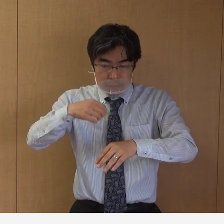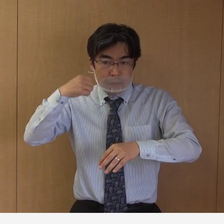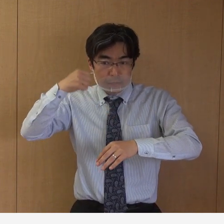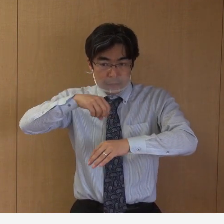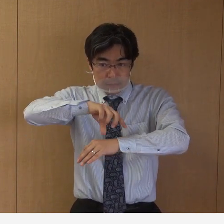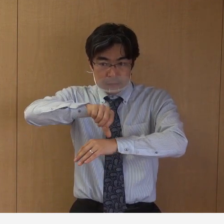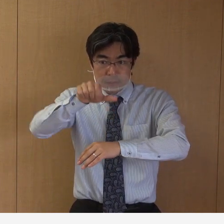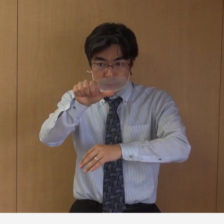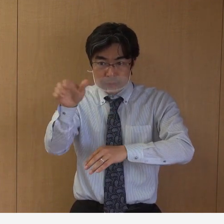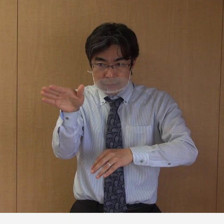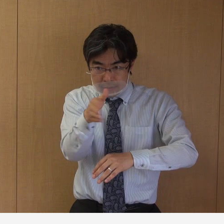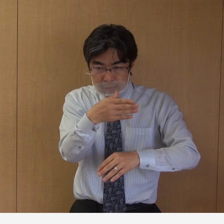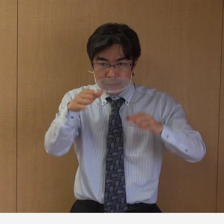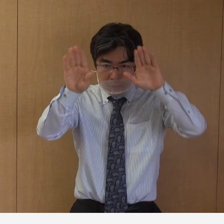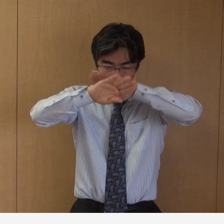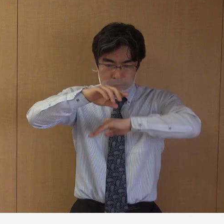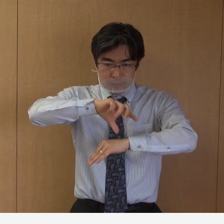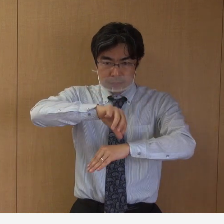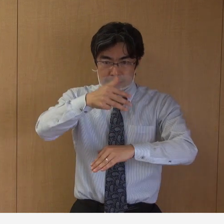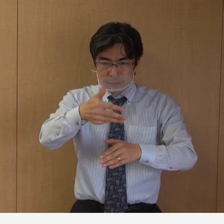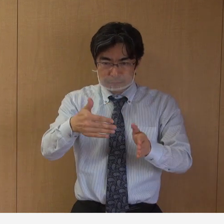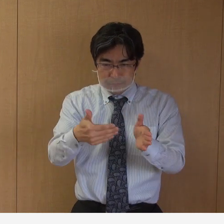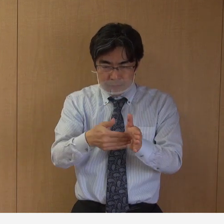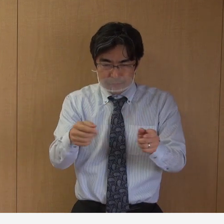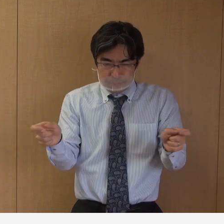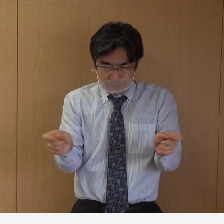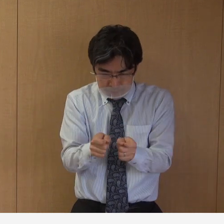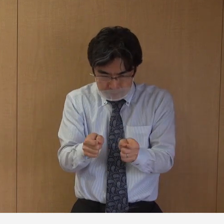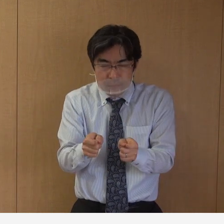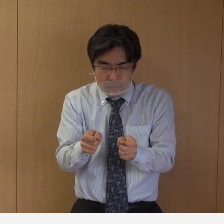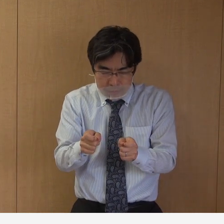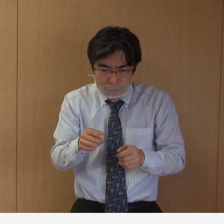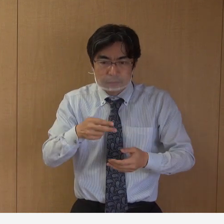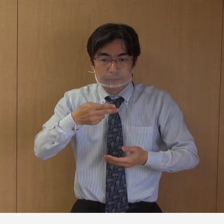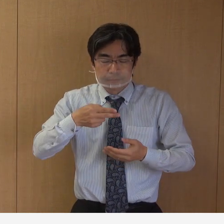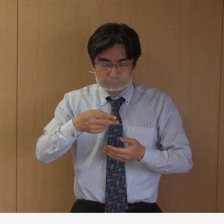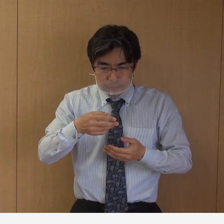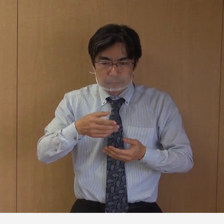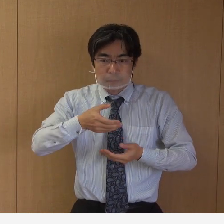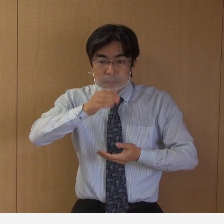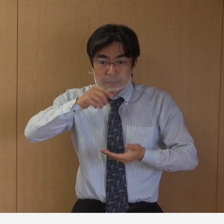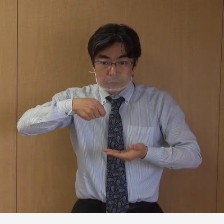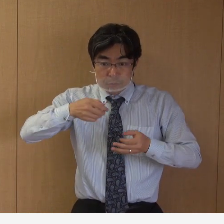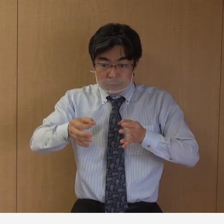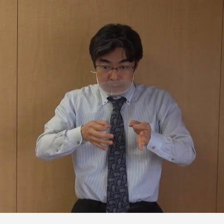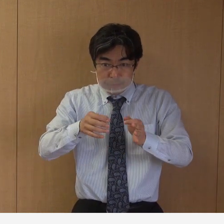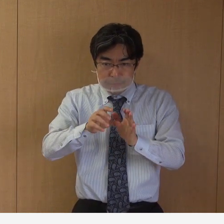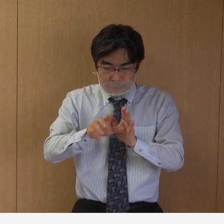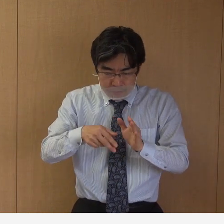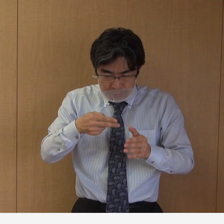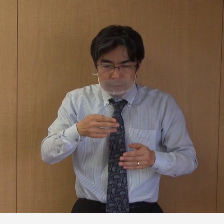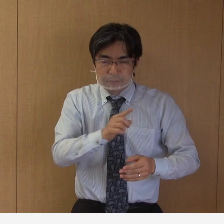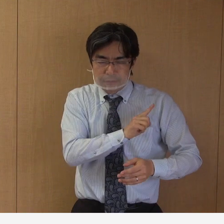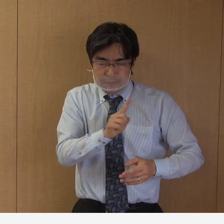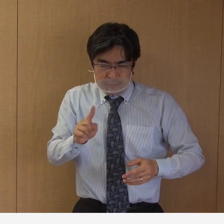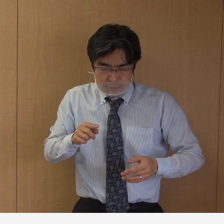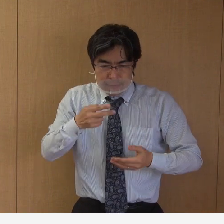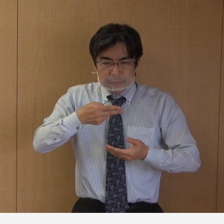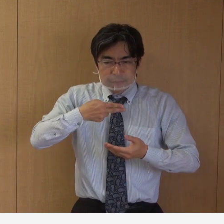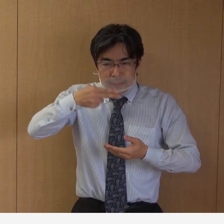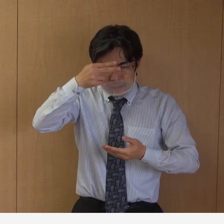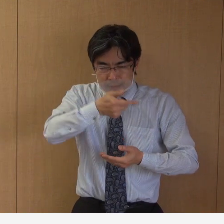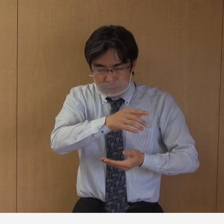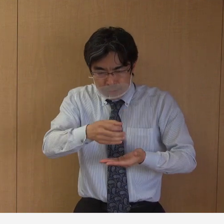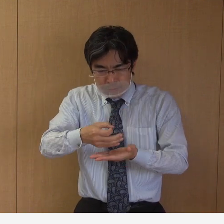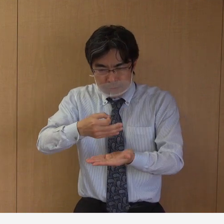縮、飲食店における終日酒類の提供自粛、事業者の